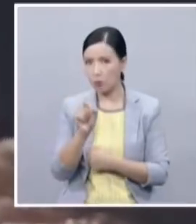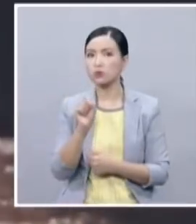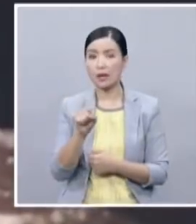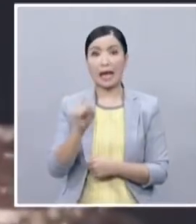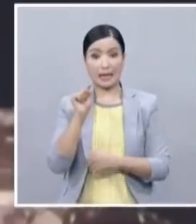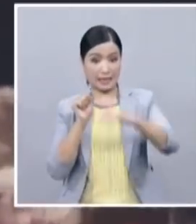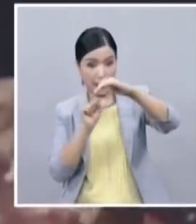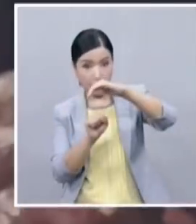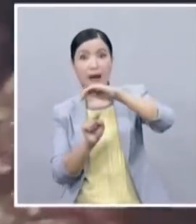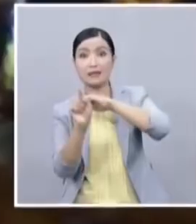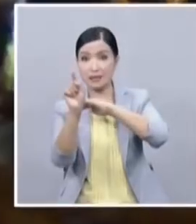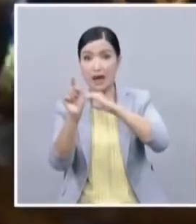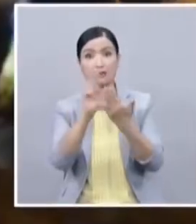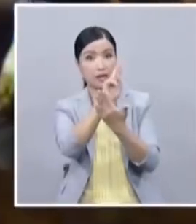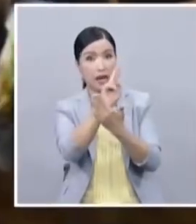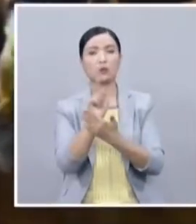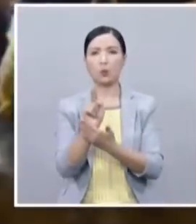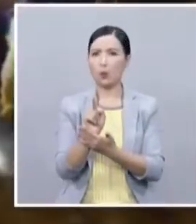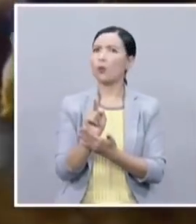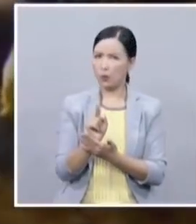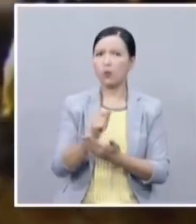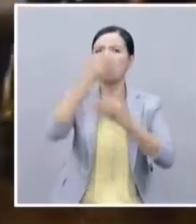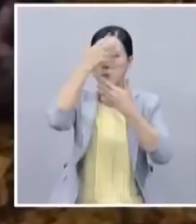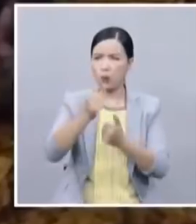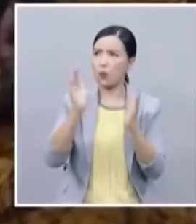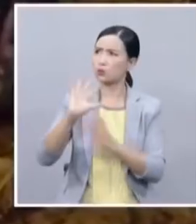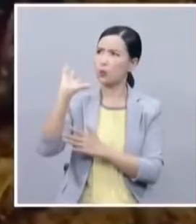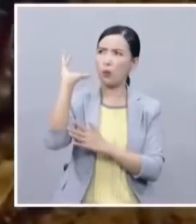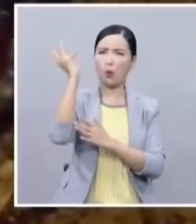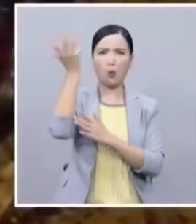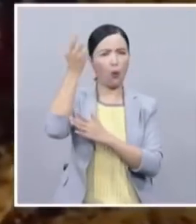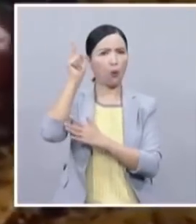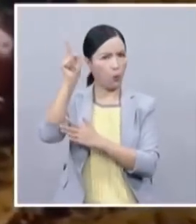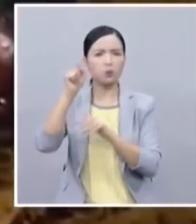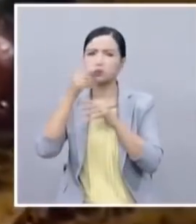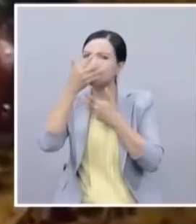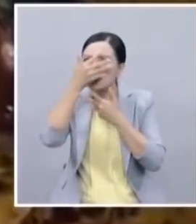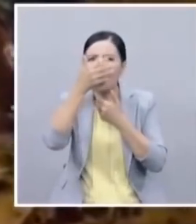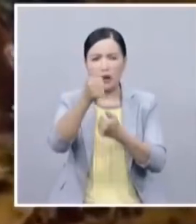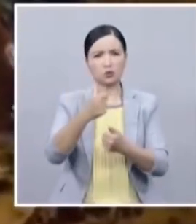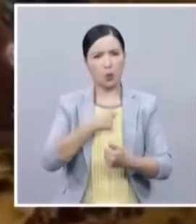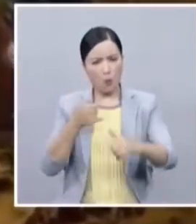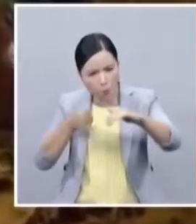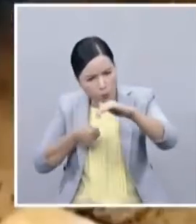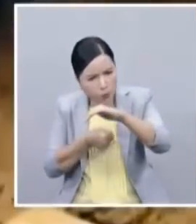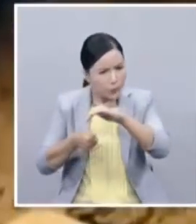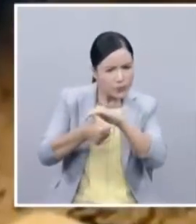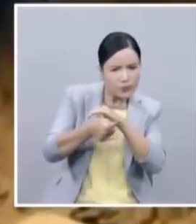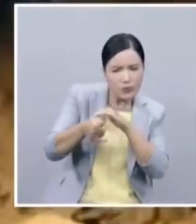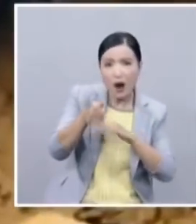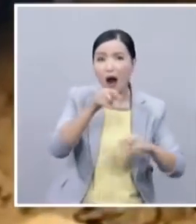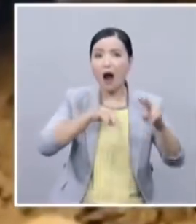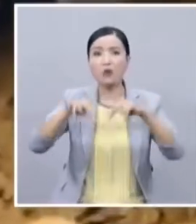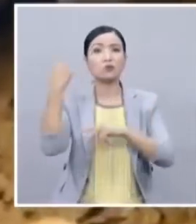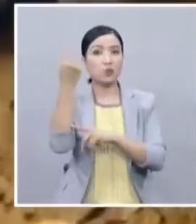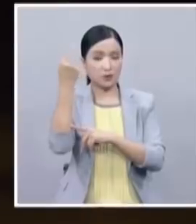นี้นะก็จะเป็นถ้ำที่เราสนใจจากคนทั้งโลกนะเพราะนั้นก็อาจจะชอบการท่องเที่ยวแบบในเชิงผจญภัยเ